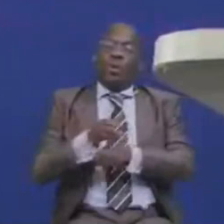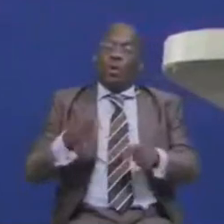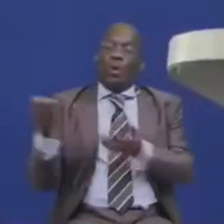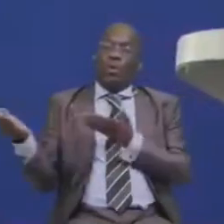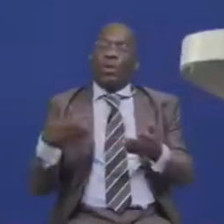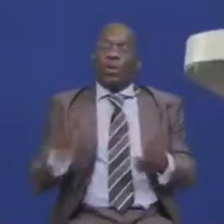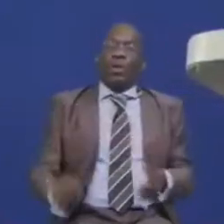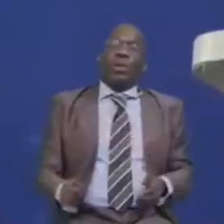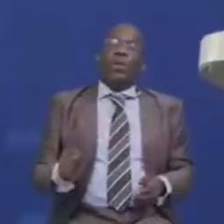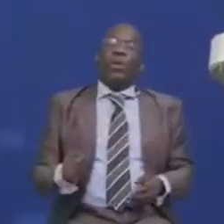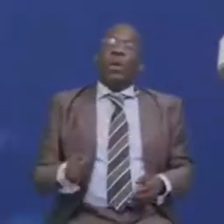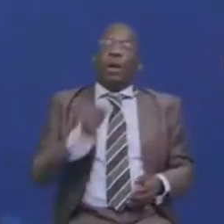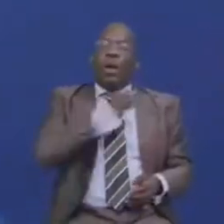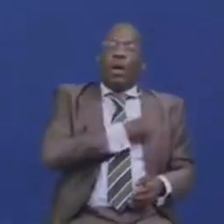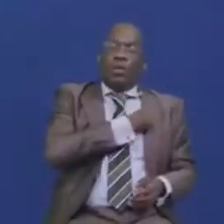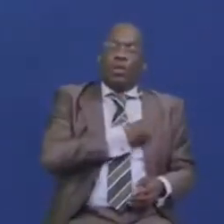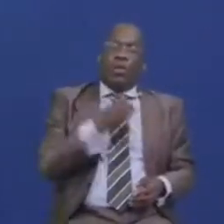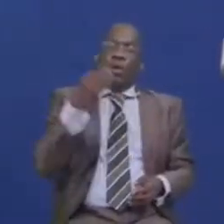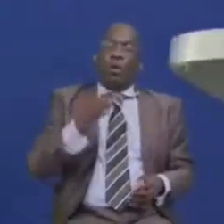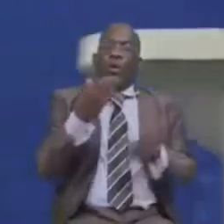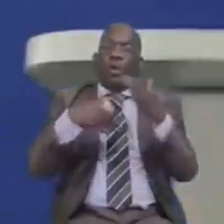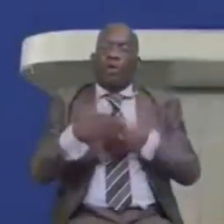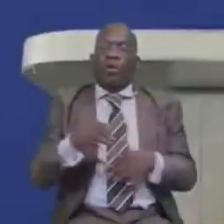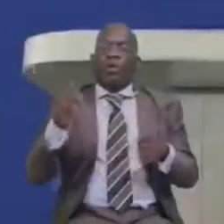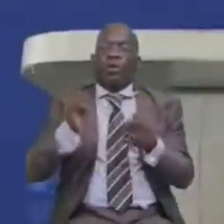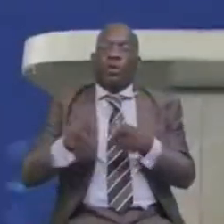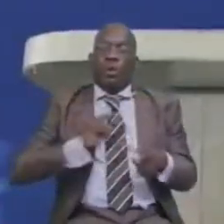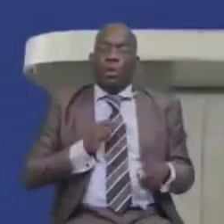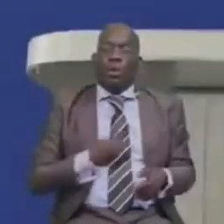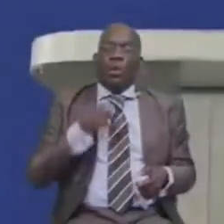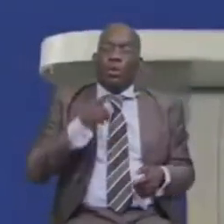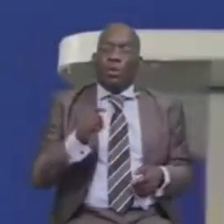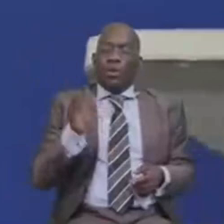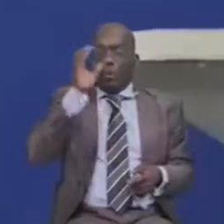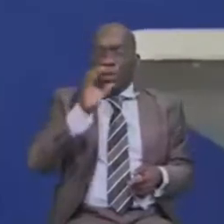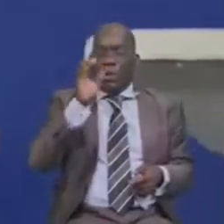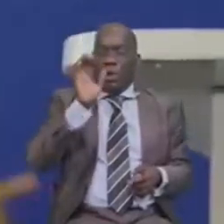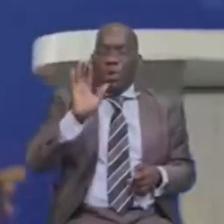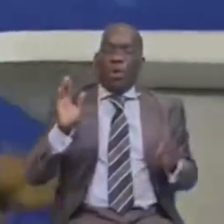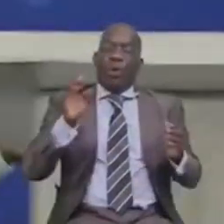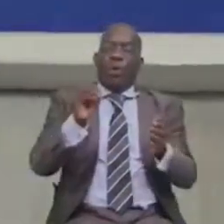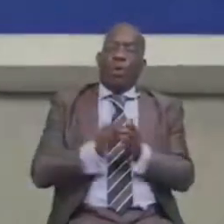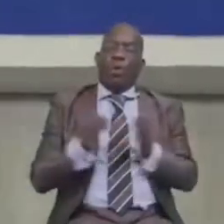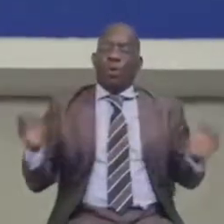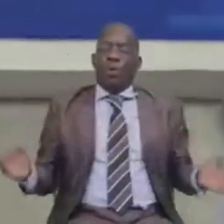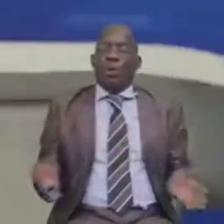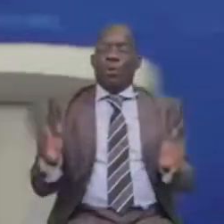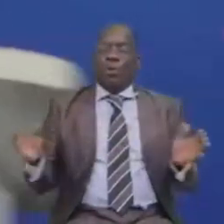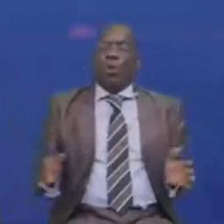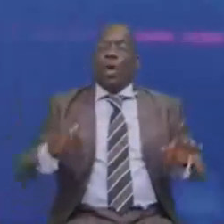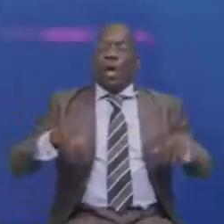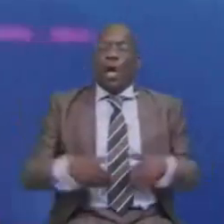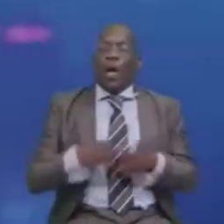sur les citoyens du royaume. Ainsi donc, vous cherchez votre édification personnelle.